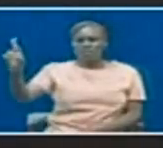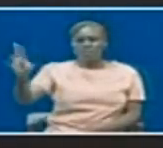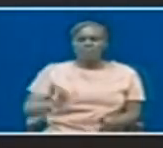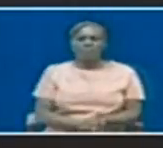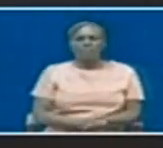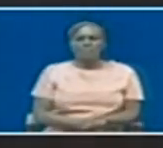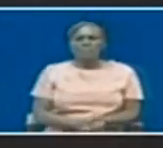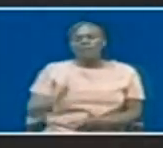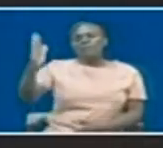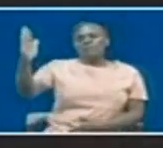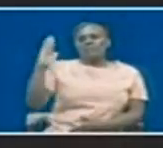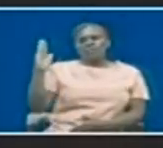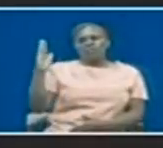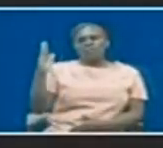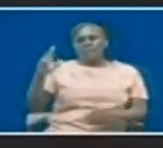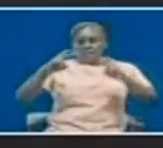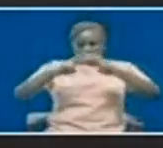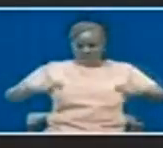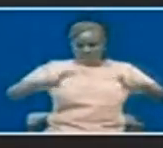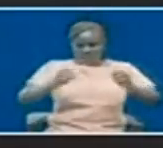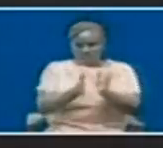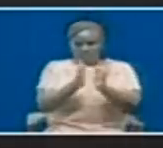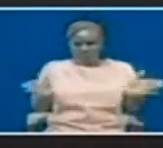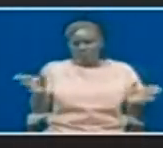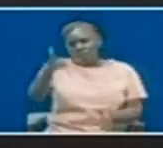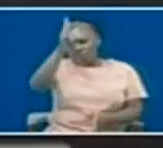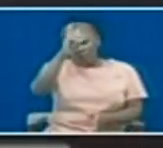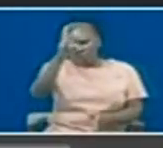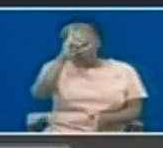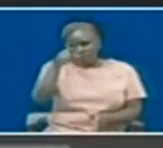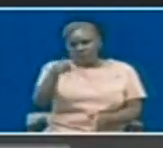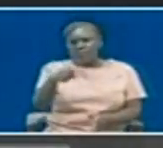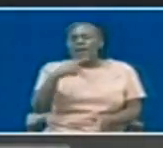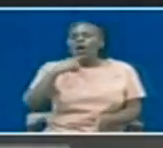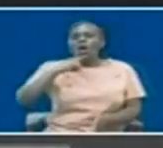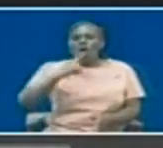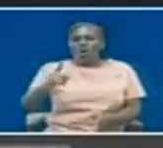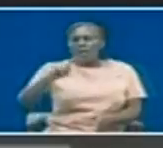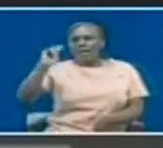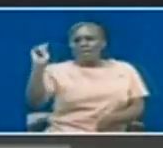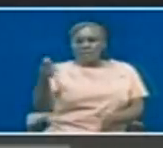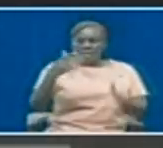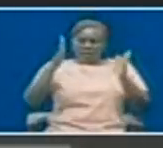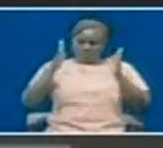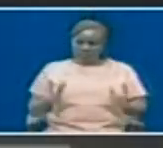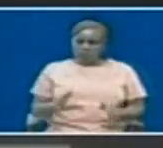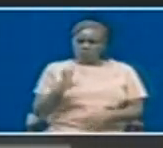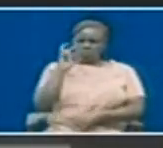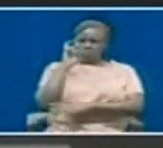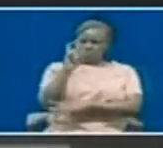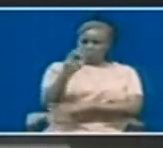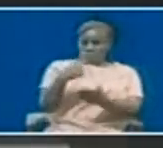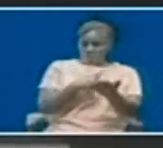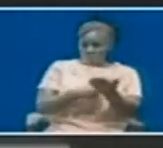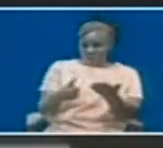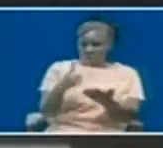Katika masuala ya usalama, Inspekta Jenerali wa polisi David Kimaiyo amewaagiza Wakenya kuwa waangalifu katika muda wa wiki